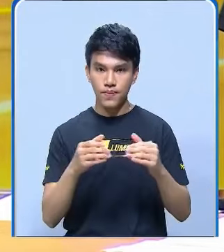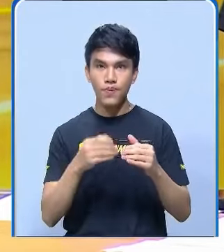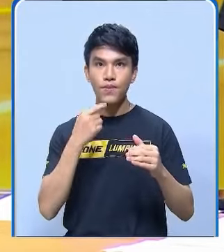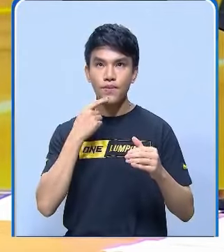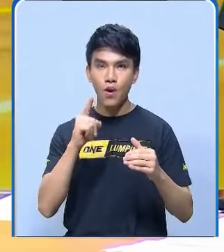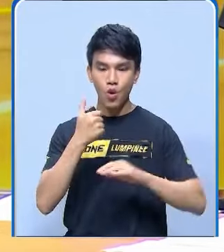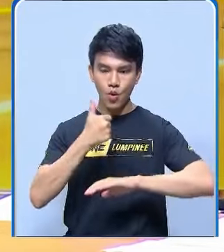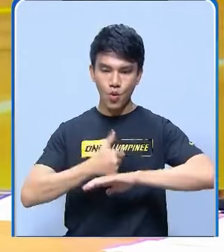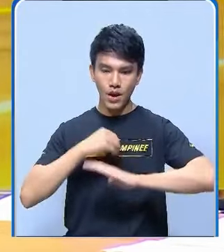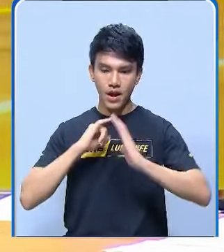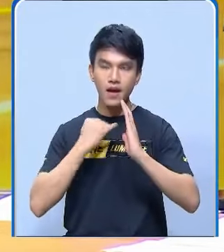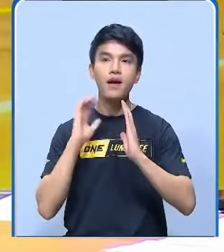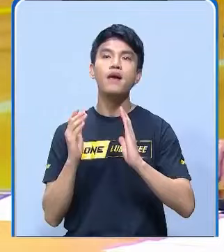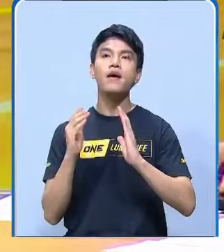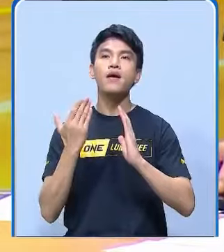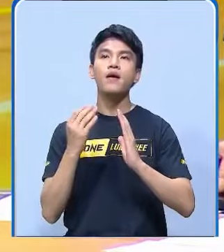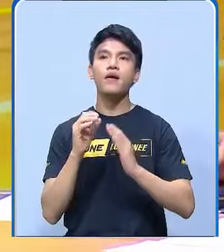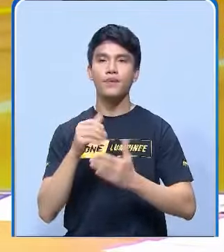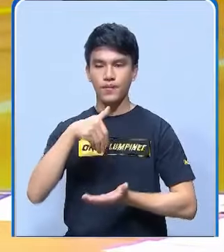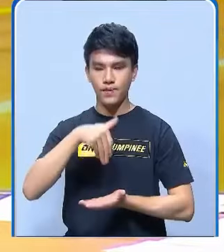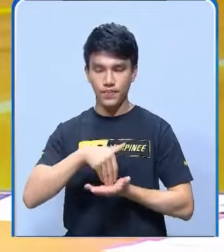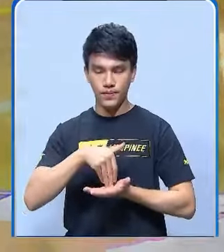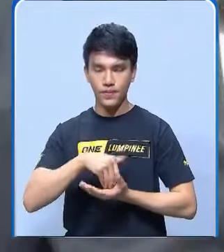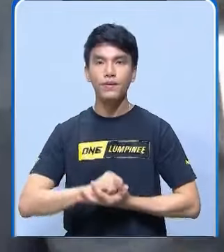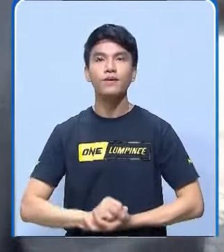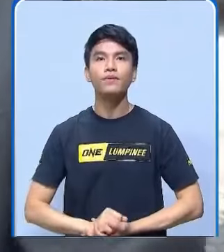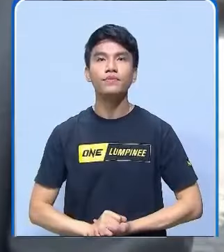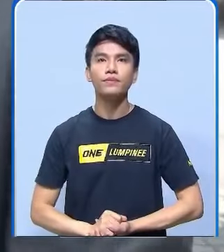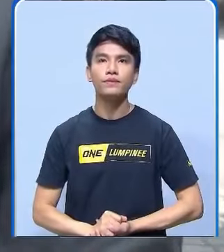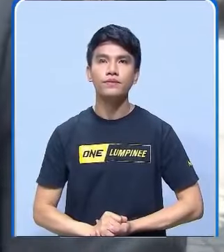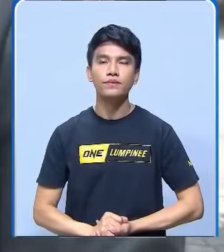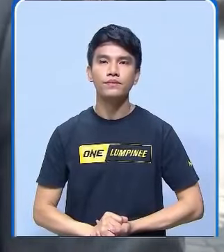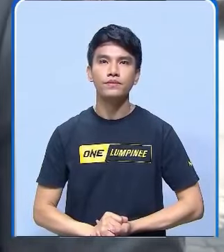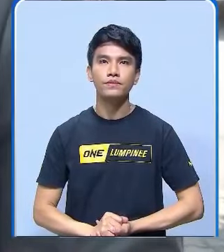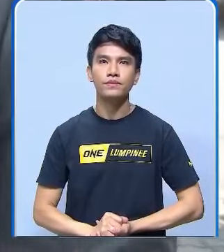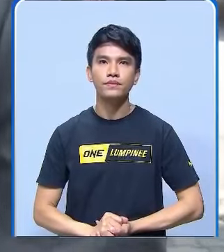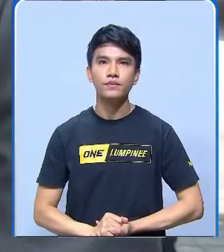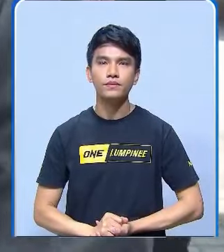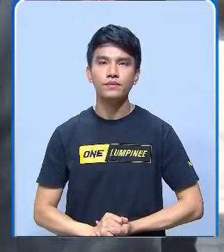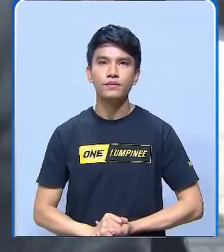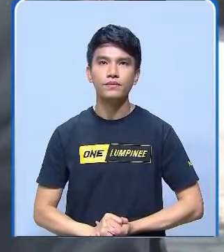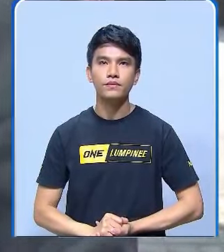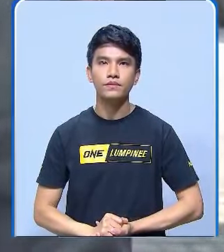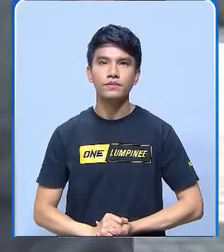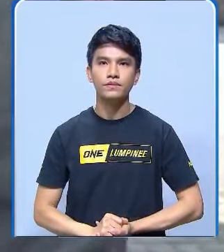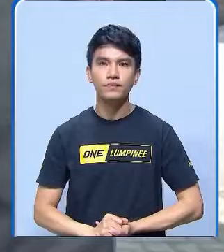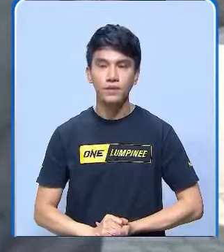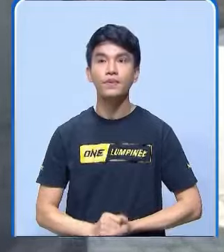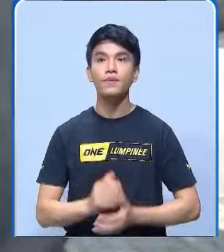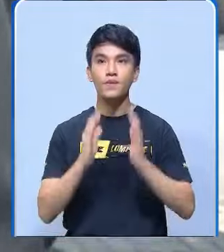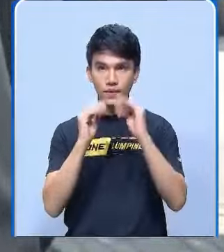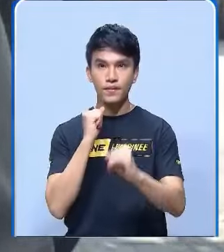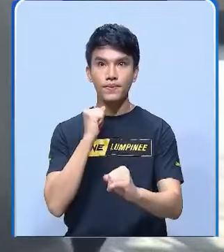เรียนผู้ว่าราชการจังหวัดนะคะผ่านทางศูนย์ดำรงธรรมค่ะหานะพนักงานพอหาเช้ากินค่ำเป็น